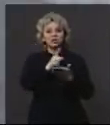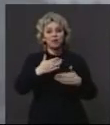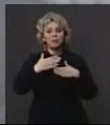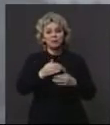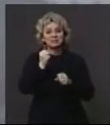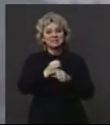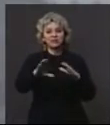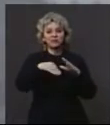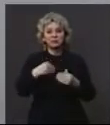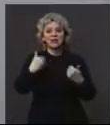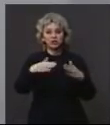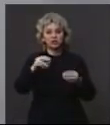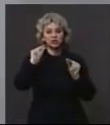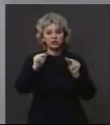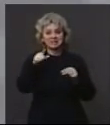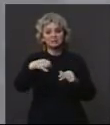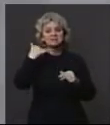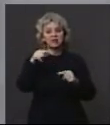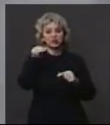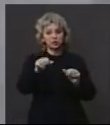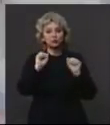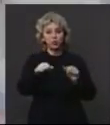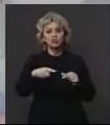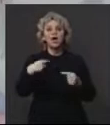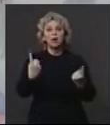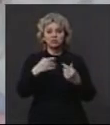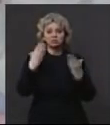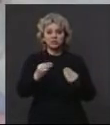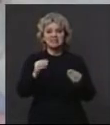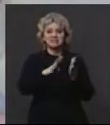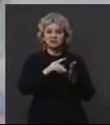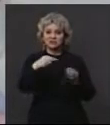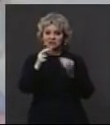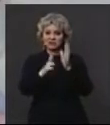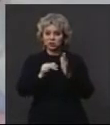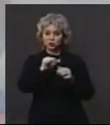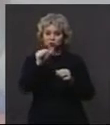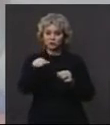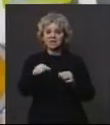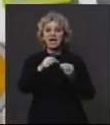помочь сделать выборы открытыми и честными. Звонить на нее можно по будням с 9 до 18